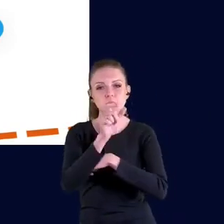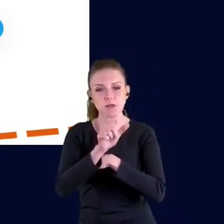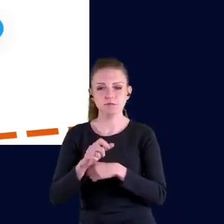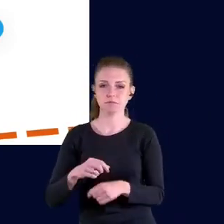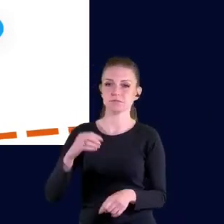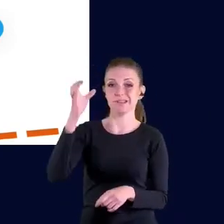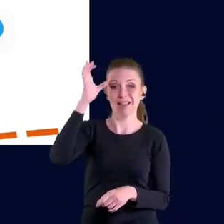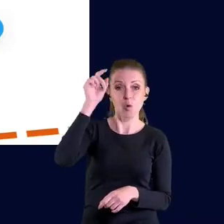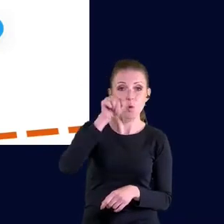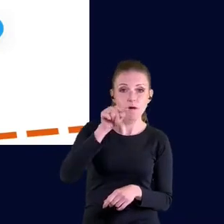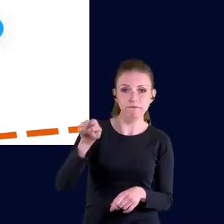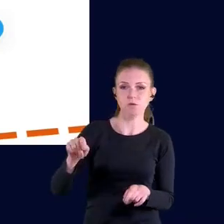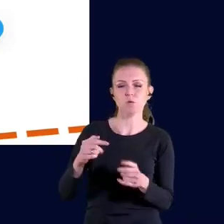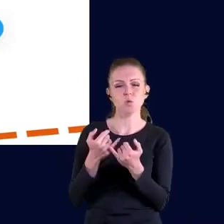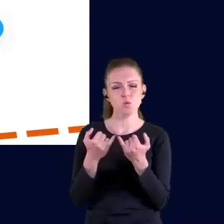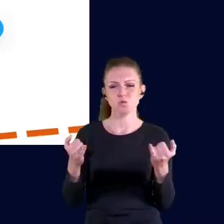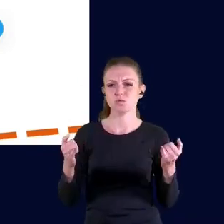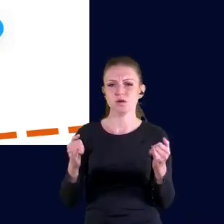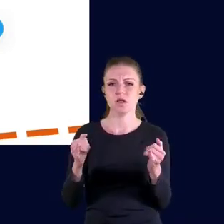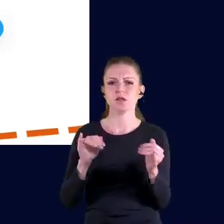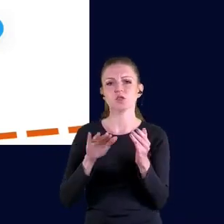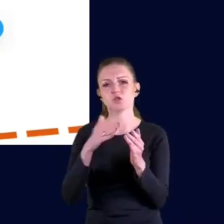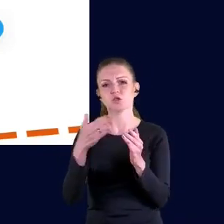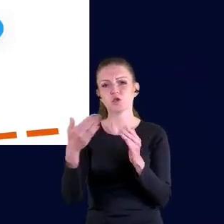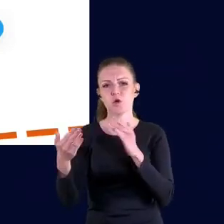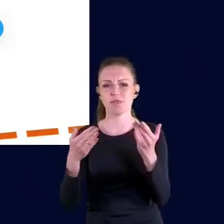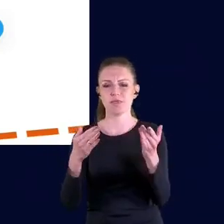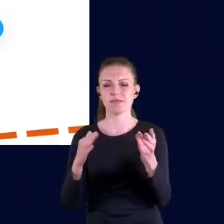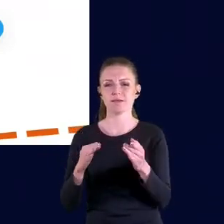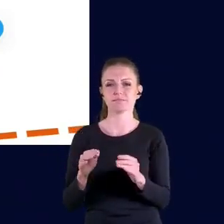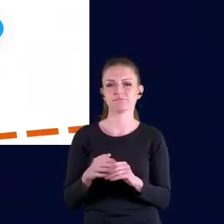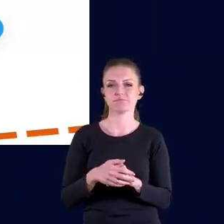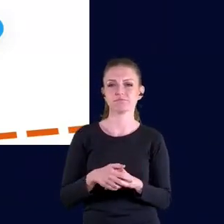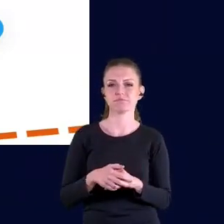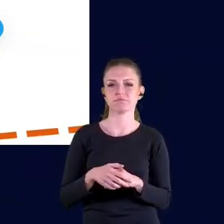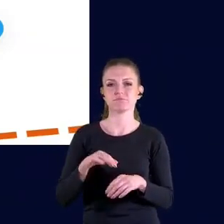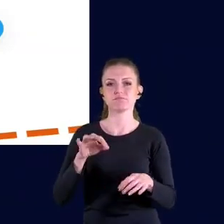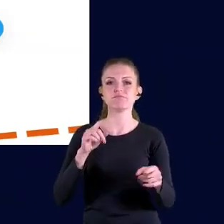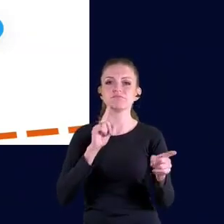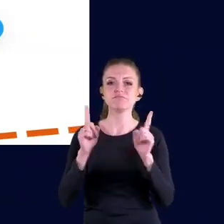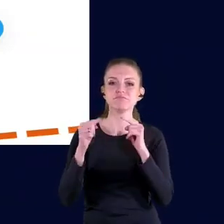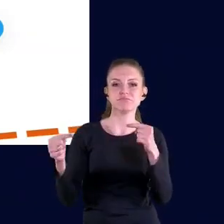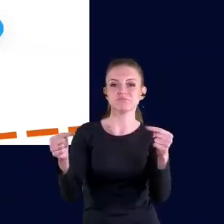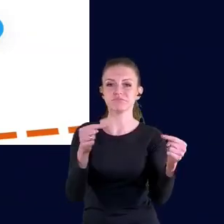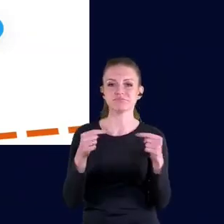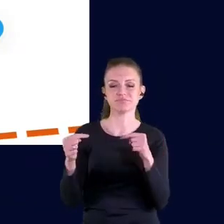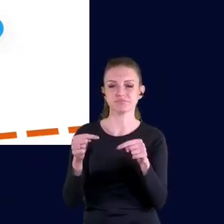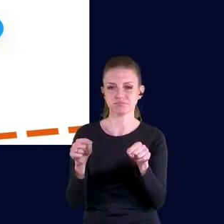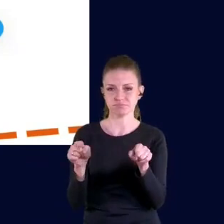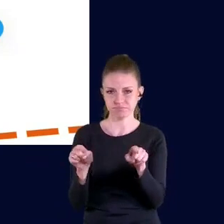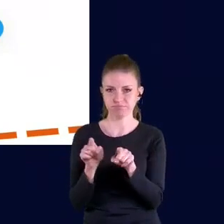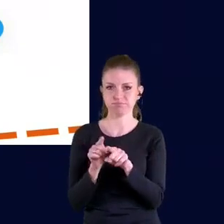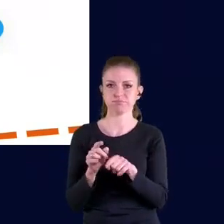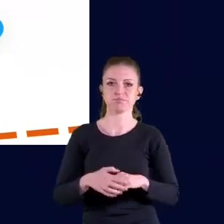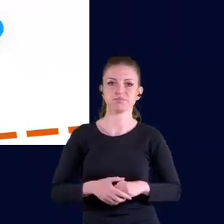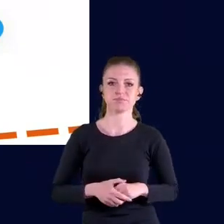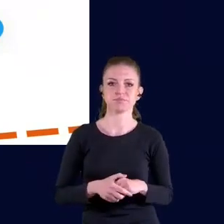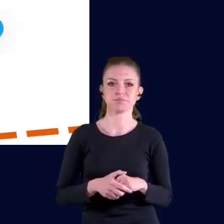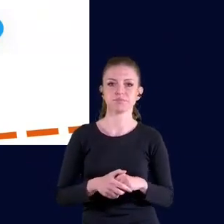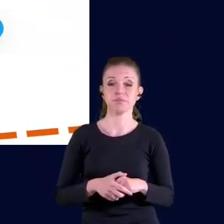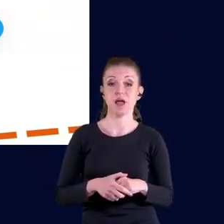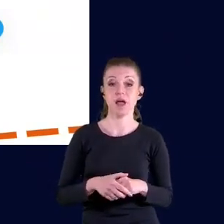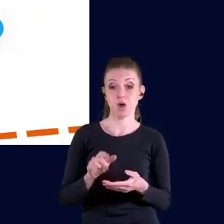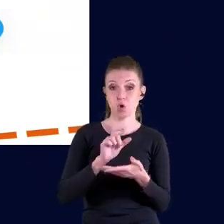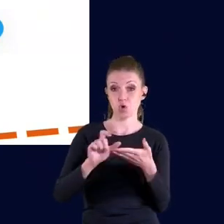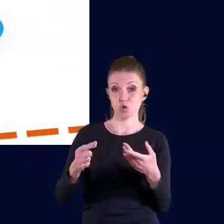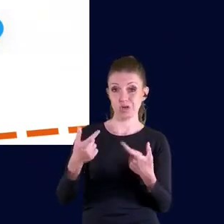różne fora i organizacje między innymi ludźmi jeżeli chodzi o prawidłowe